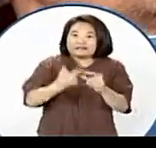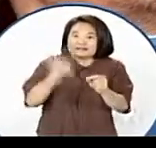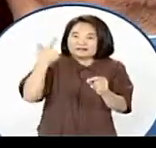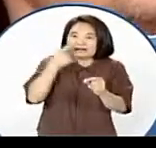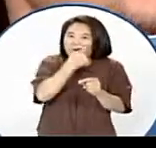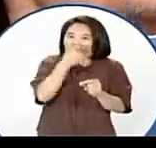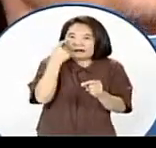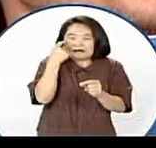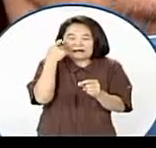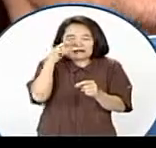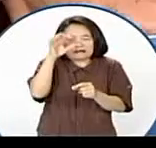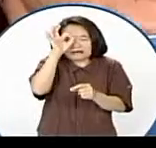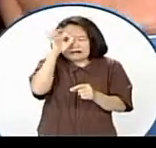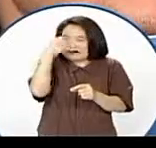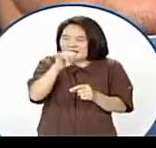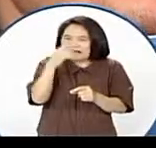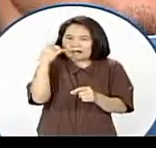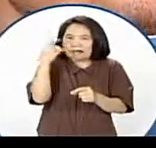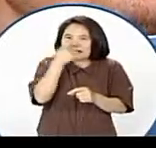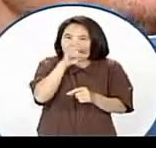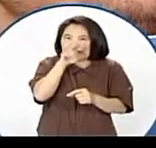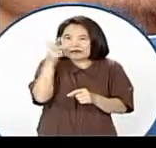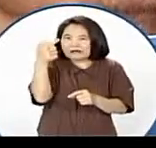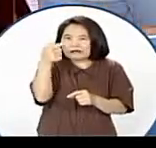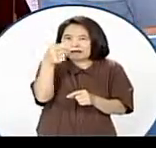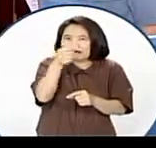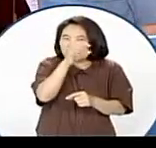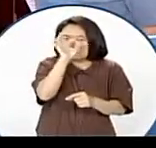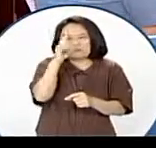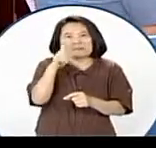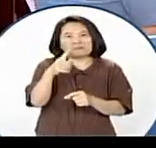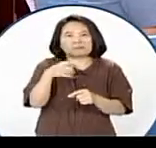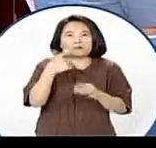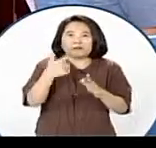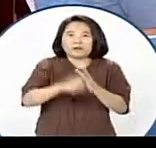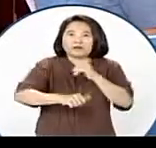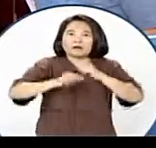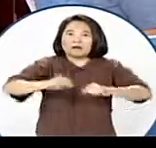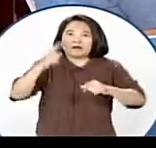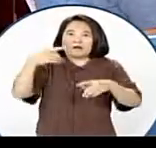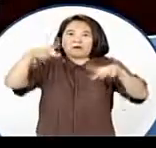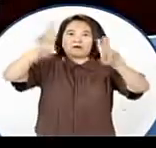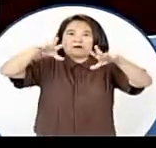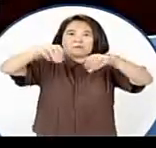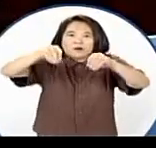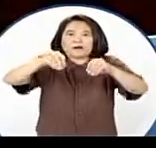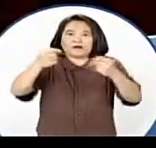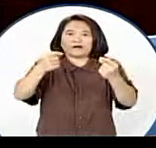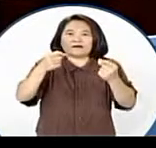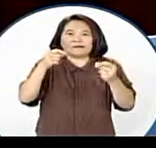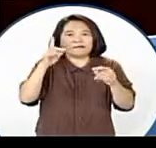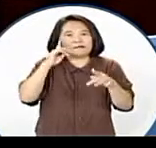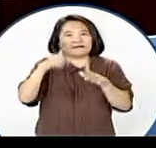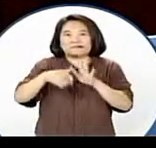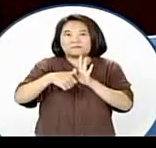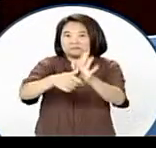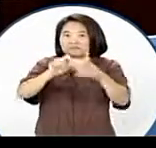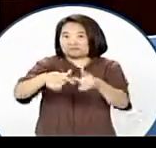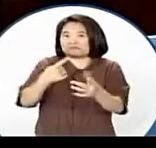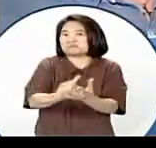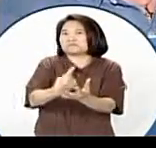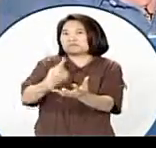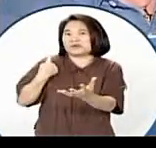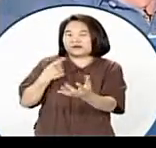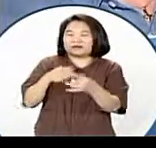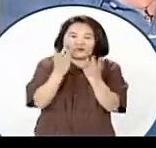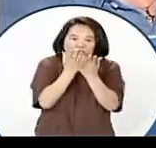因为抢公安考试考唔到，伊心中自家人生就系天天穷着，也顾不上离开第一名的大公司抢天